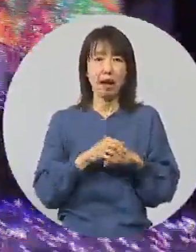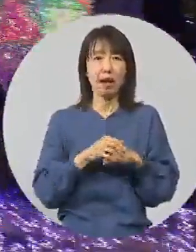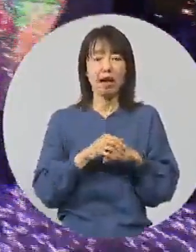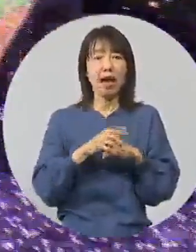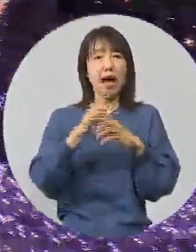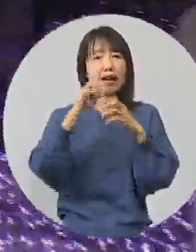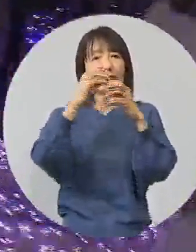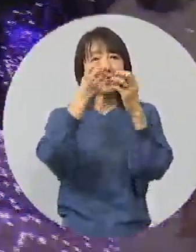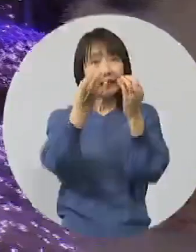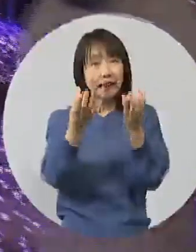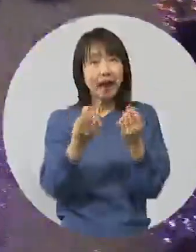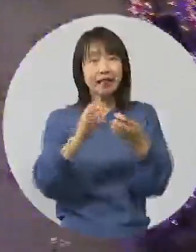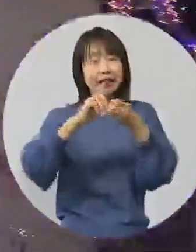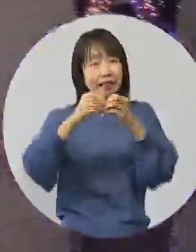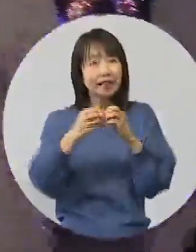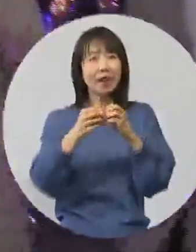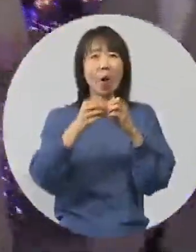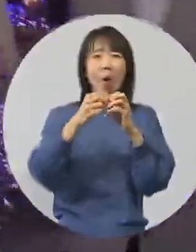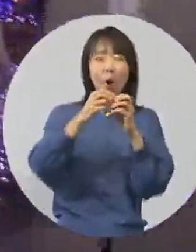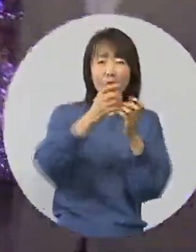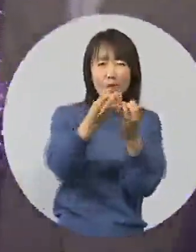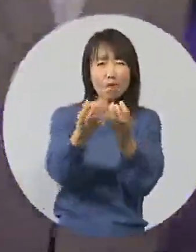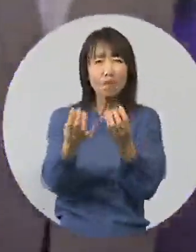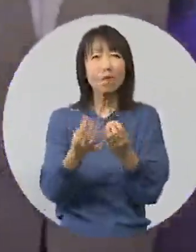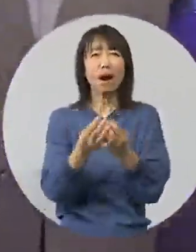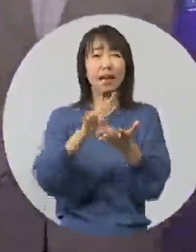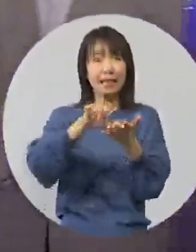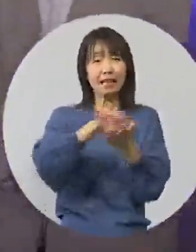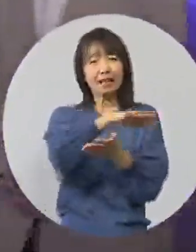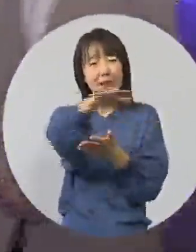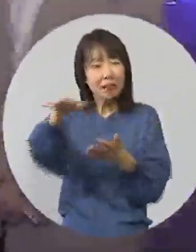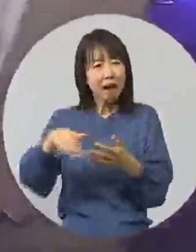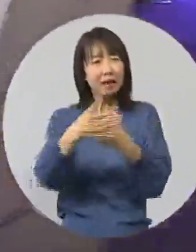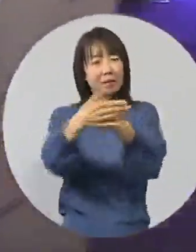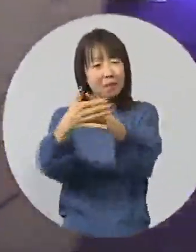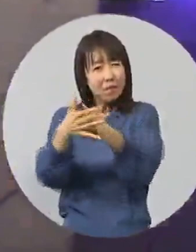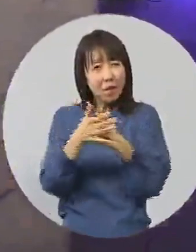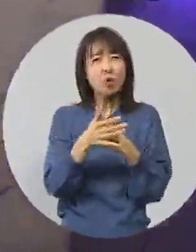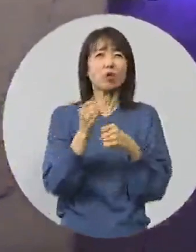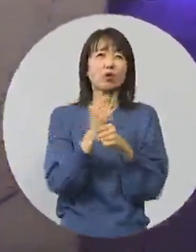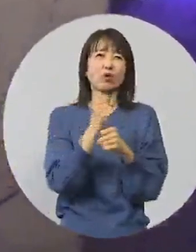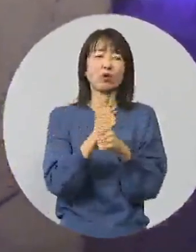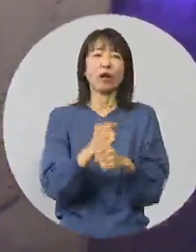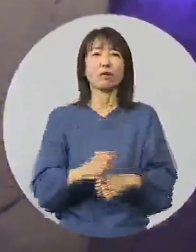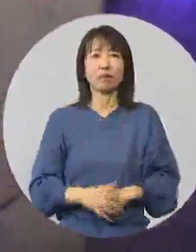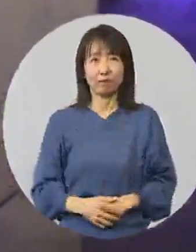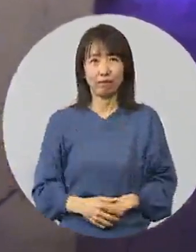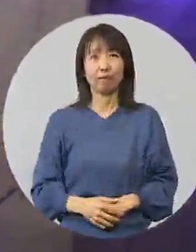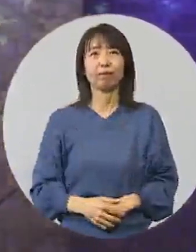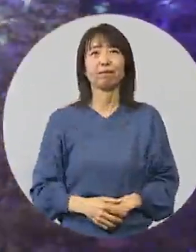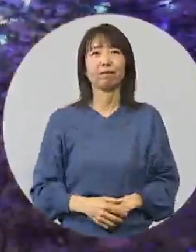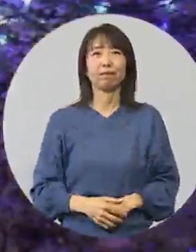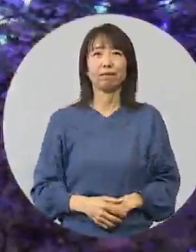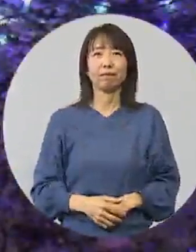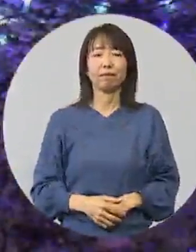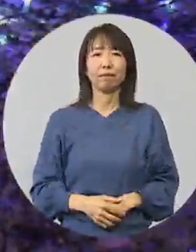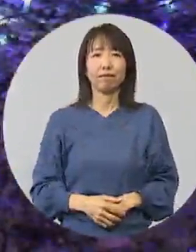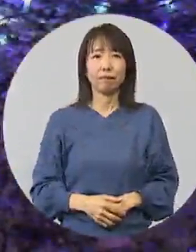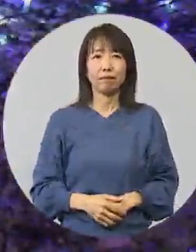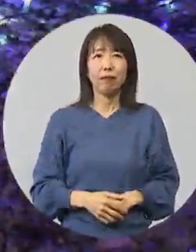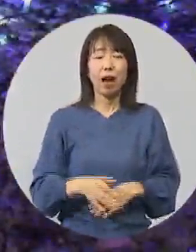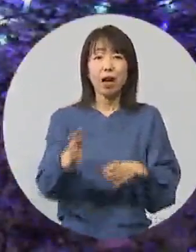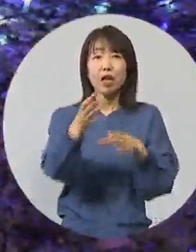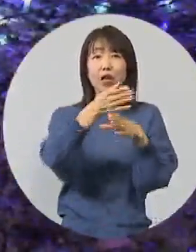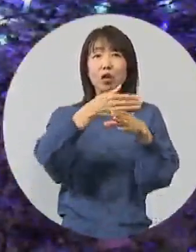体となって作り上げているんです。 皆さんの協力があってこの美しさなんだね。 はい、 そっか。 そして湘南